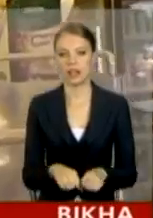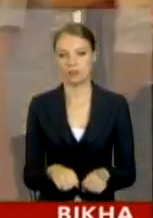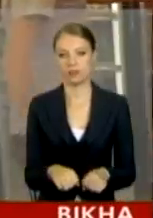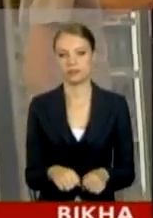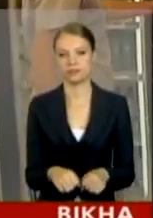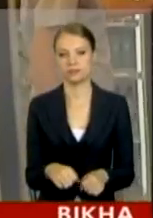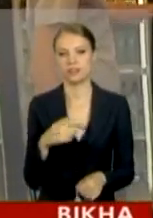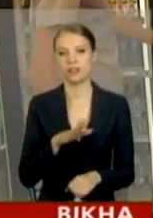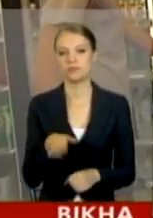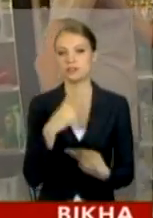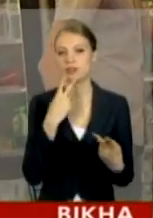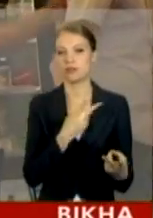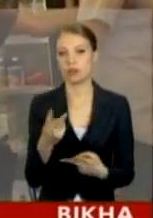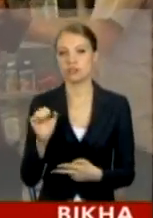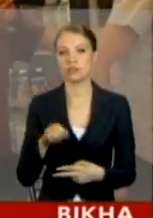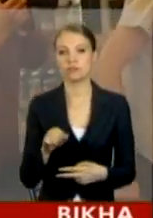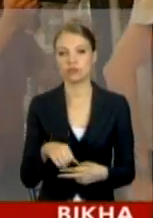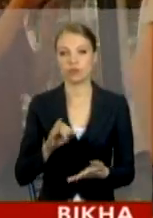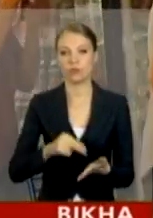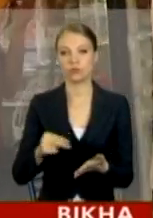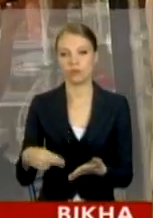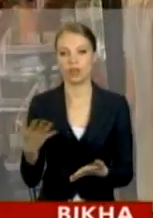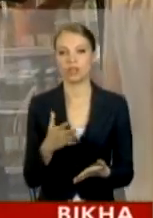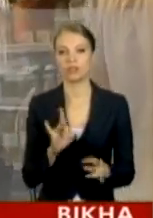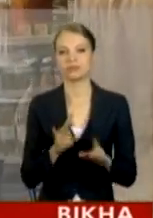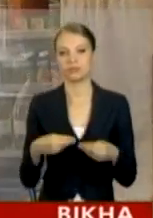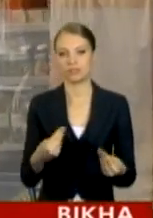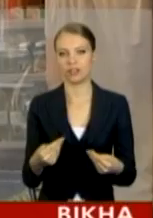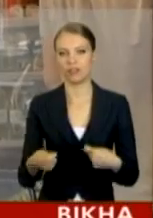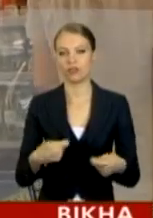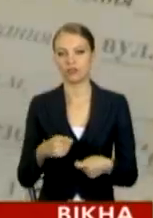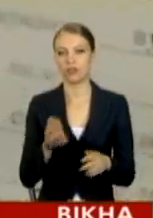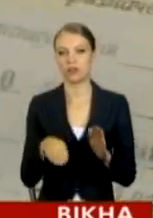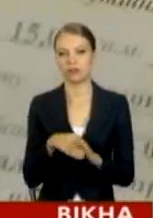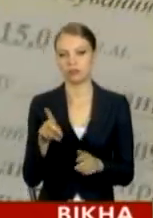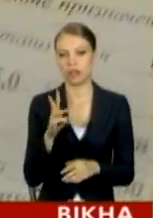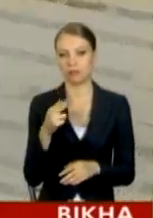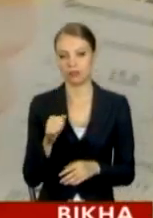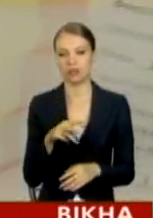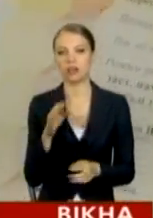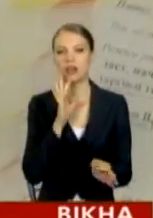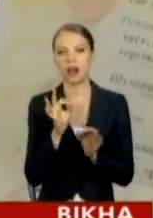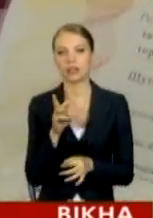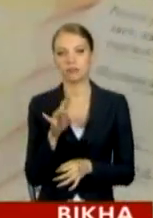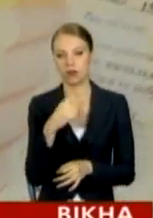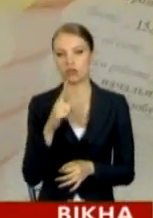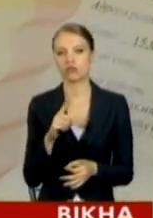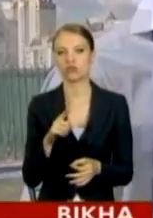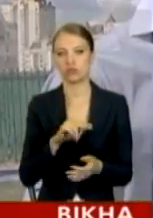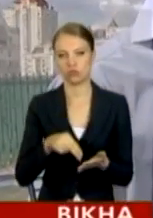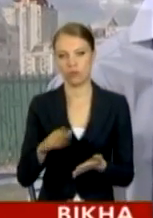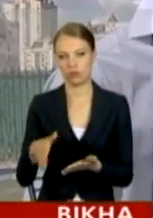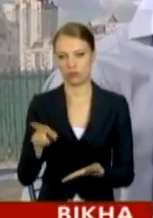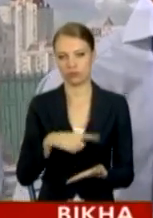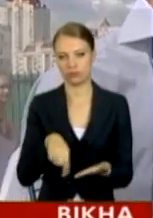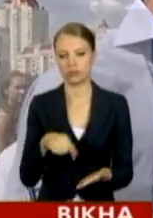Грабять! Після побаченого пивного товару й довідок, яке видавало управління торгівлі підзвітне КМДА, радники мера кажуть, довідки анулюють.